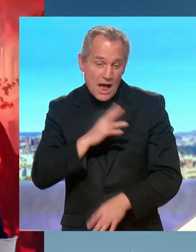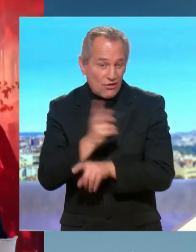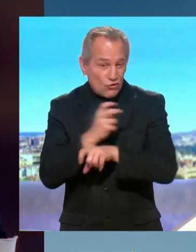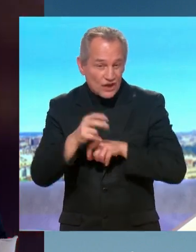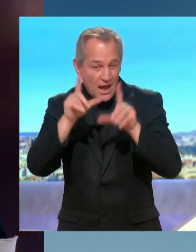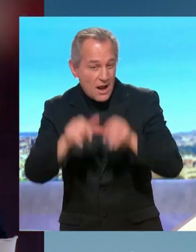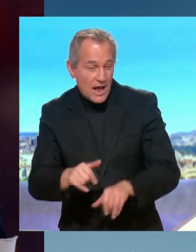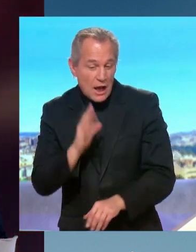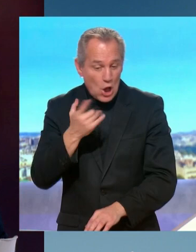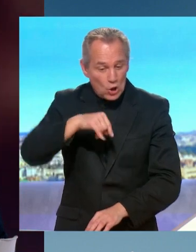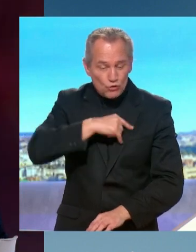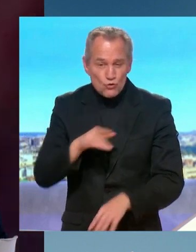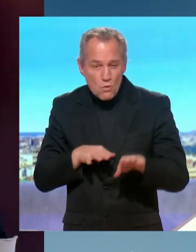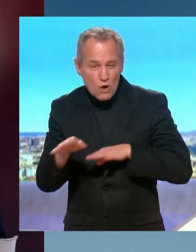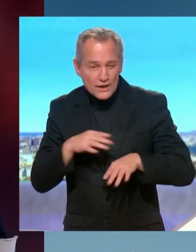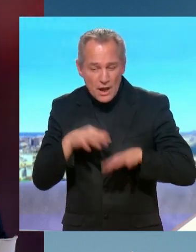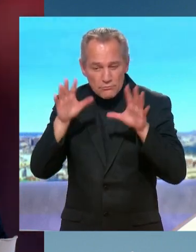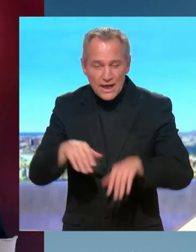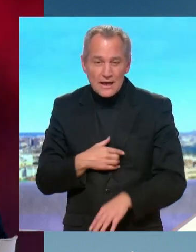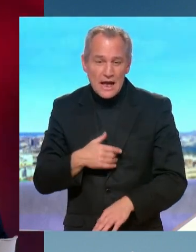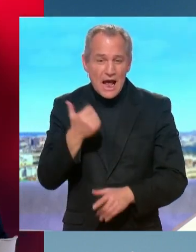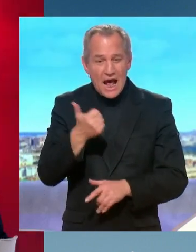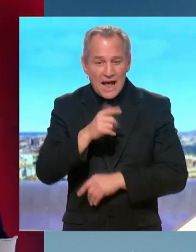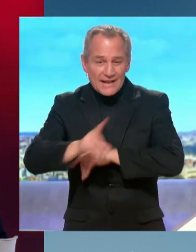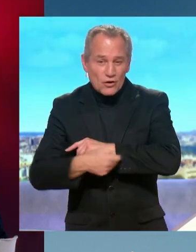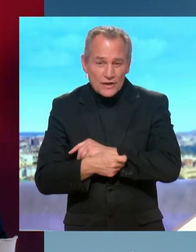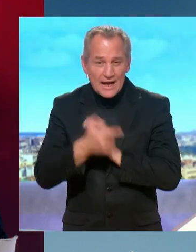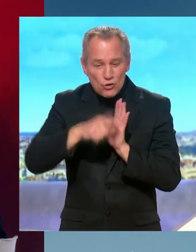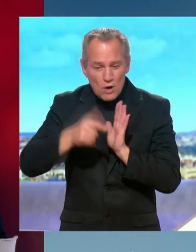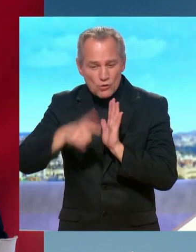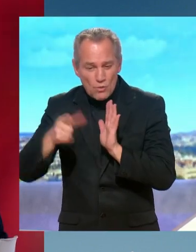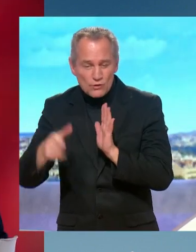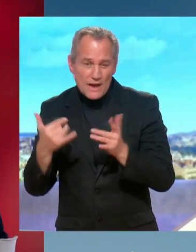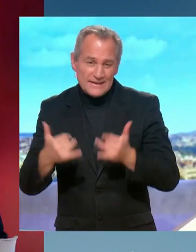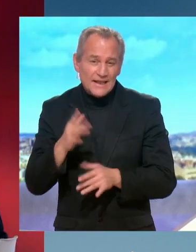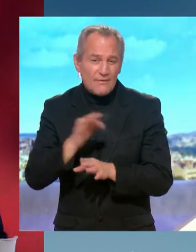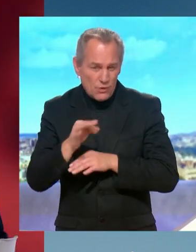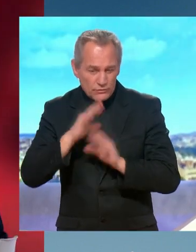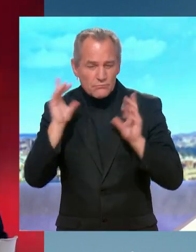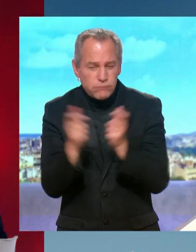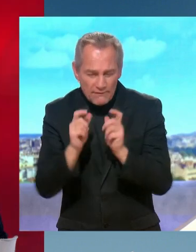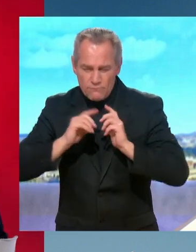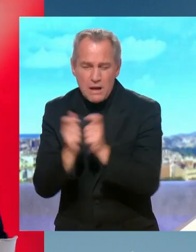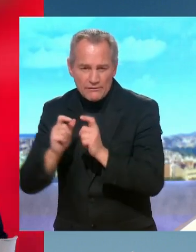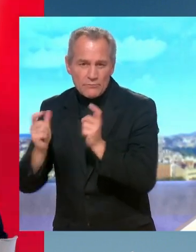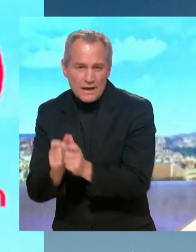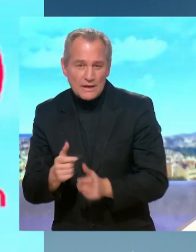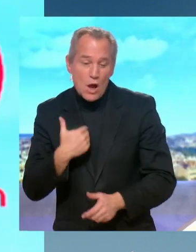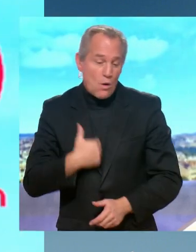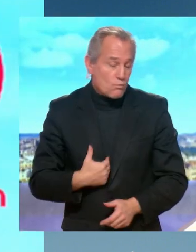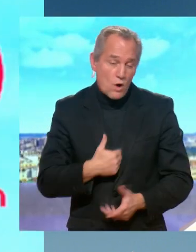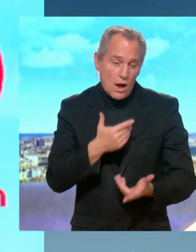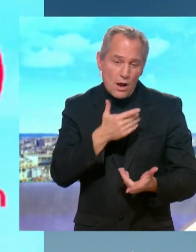énormément de moyens pour interpeller à peu près un attentat tous les deux mois est déjoué dans notre pays. y a eu récemment ? Il y en a eu récemment mais ce n pas à moi de le dire c'est au parquet national